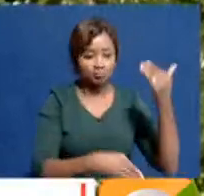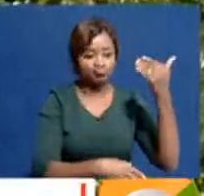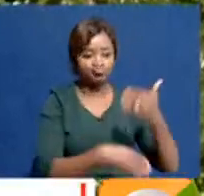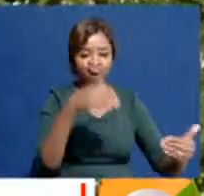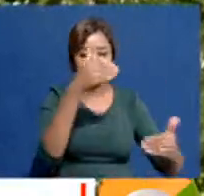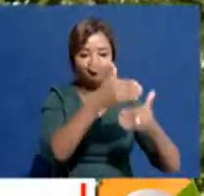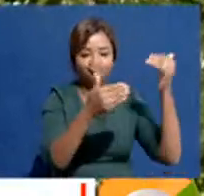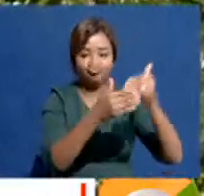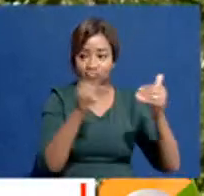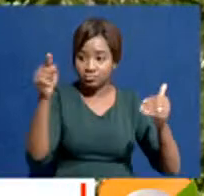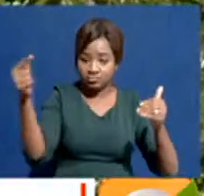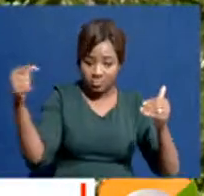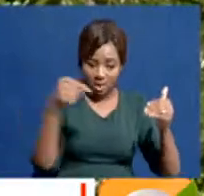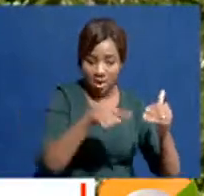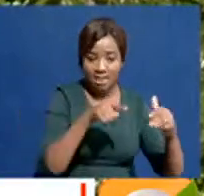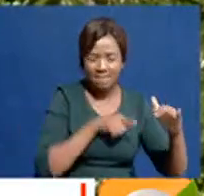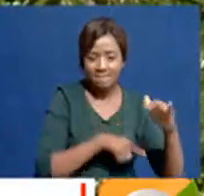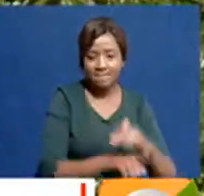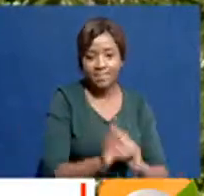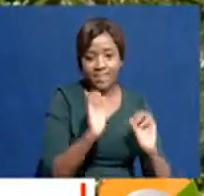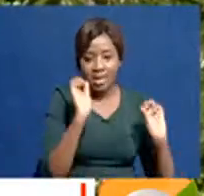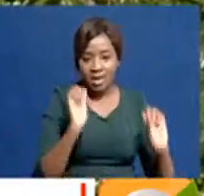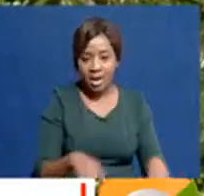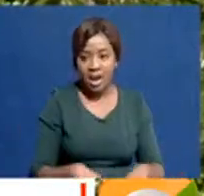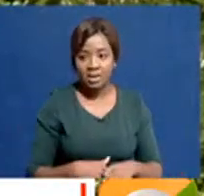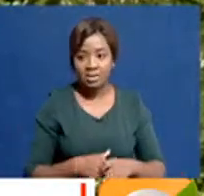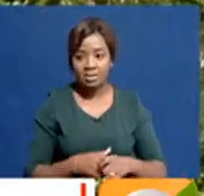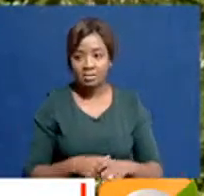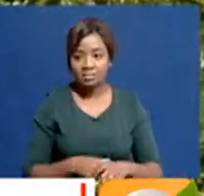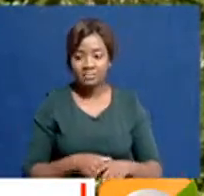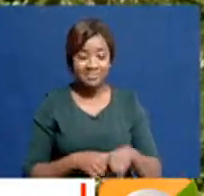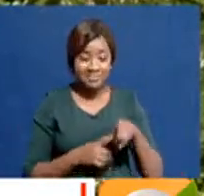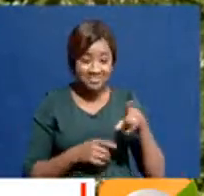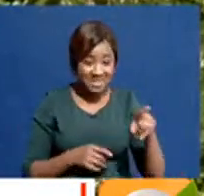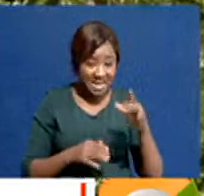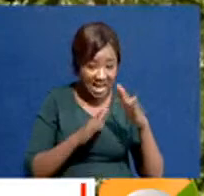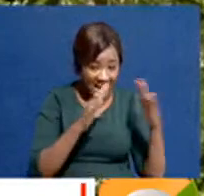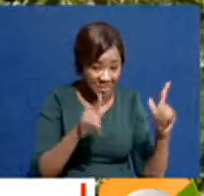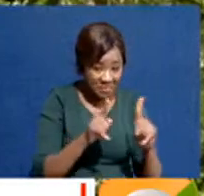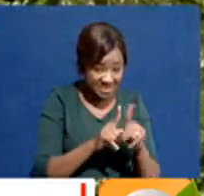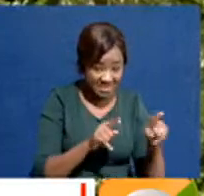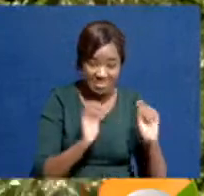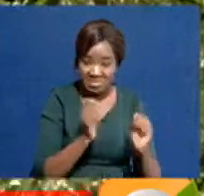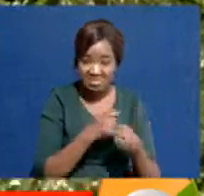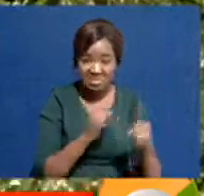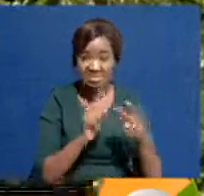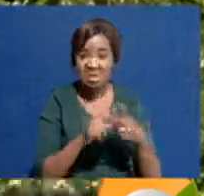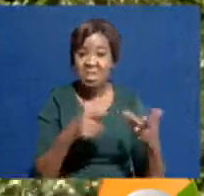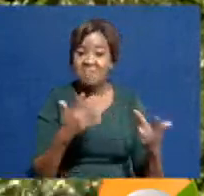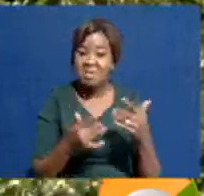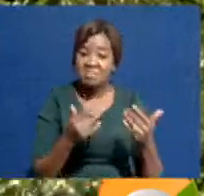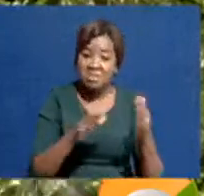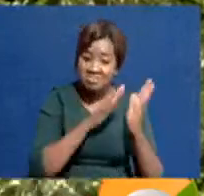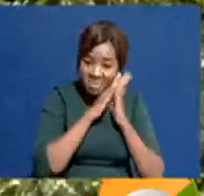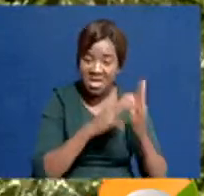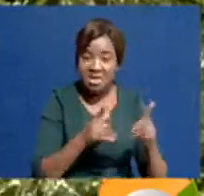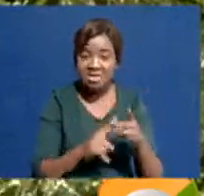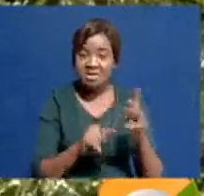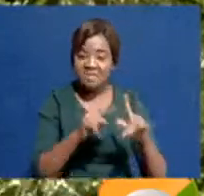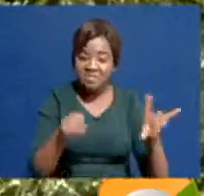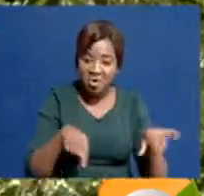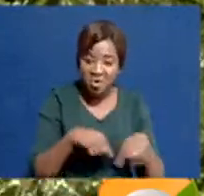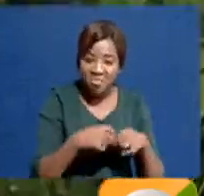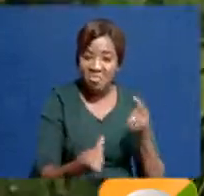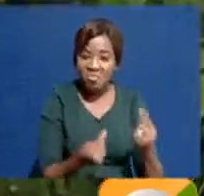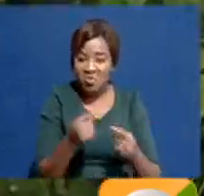tulikuwa tumewaambia awali ya kwamba sasa hawezi kutumia ile nyumba iko hapa na vyombo vyote vile vilikuwa ndani lazima vitolewe